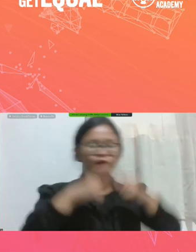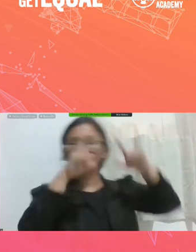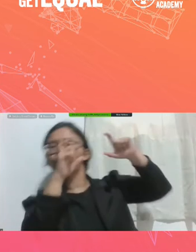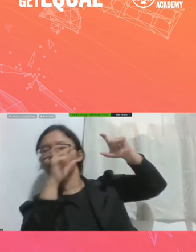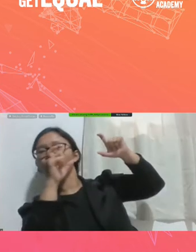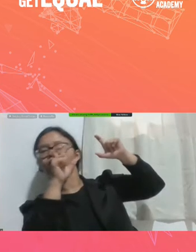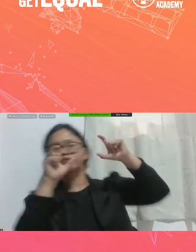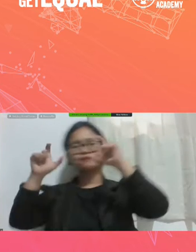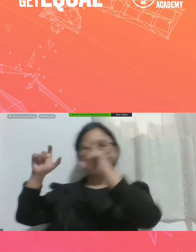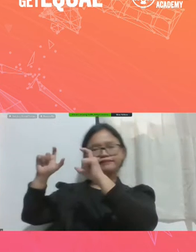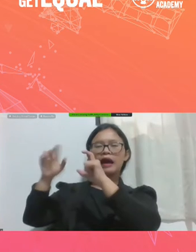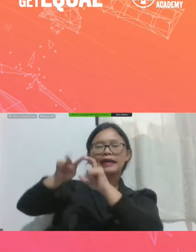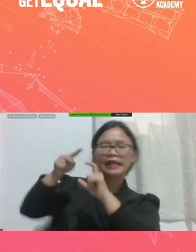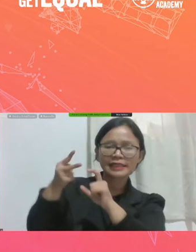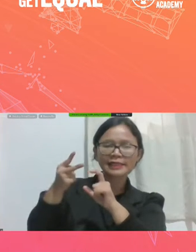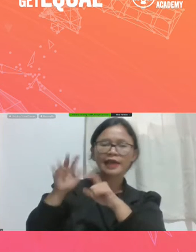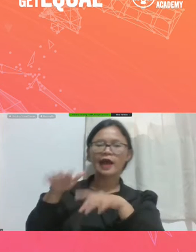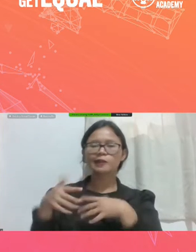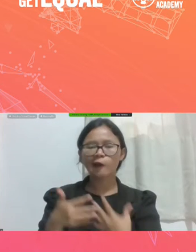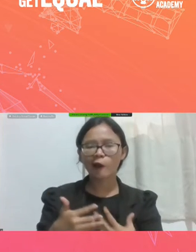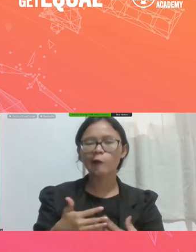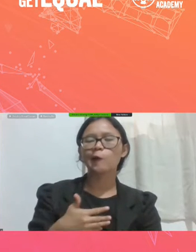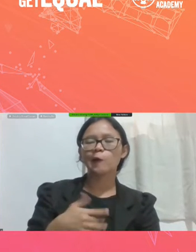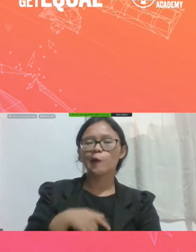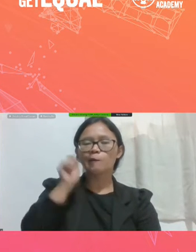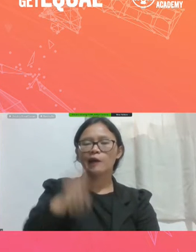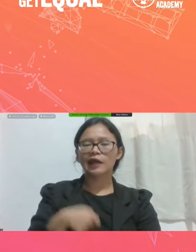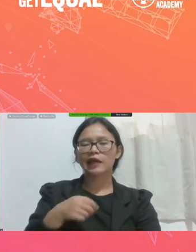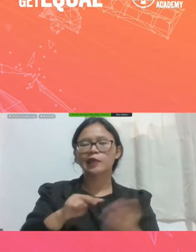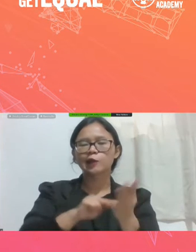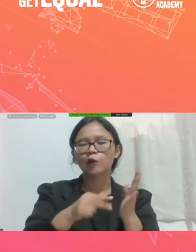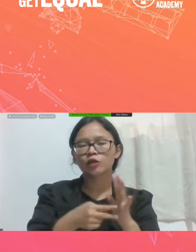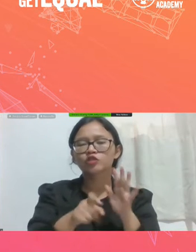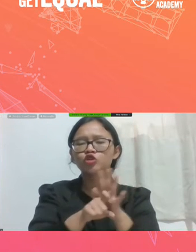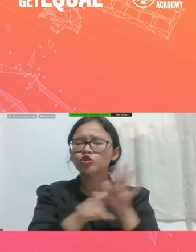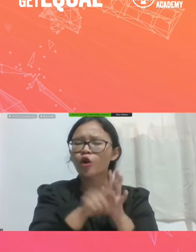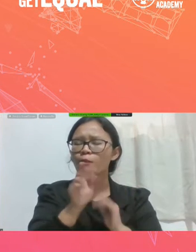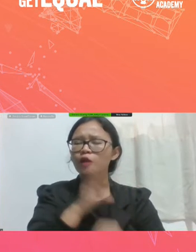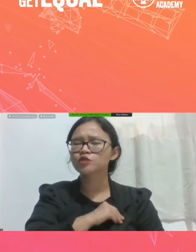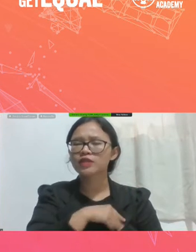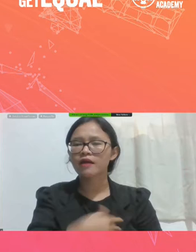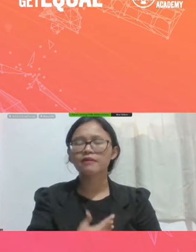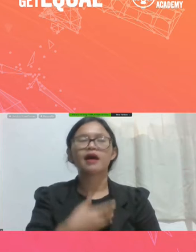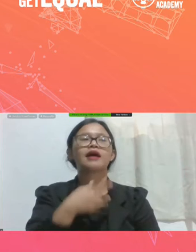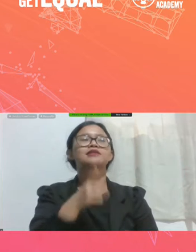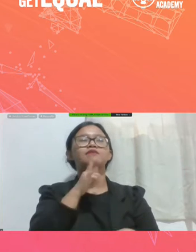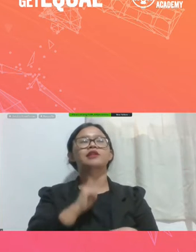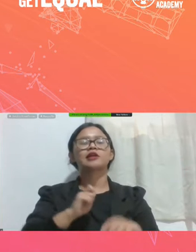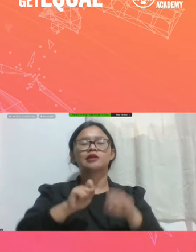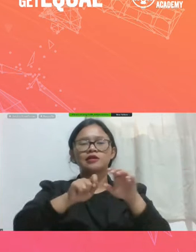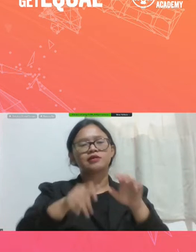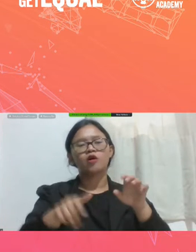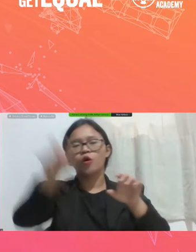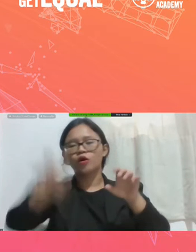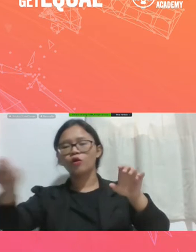juga yang mengambil solusi teknologi, tapi hanya 9%. Solusi teknologi ini misalnya dia mengubah pengaturannya supaya lebih private, itu lebih banyak